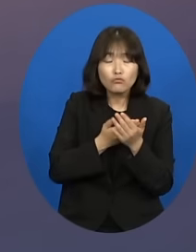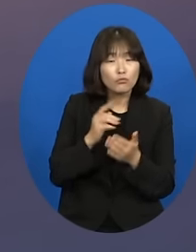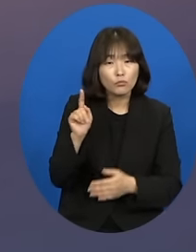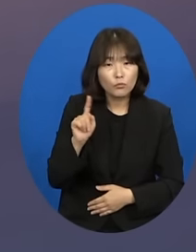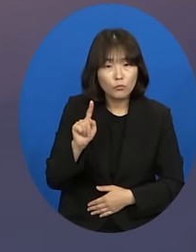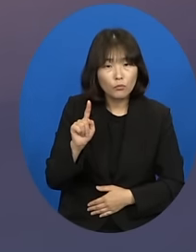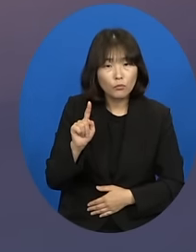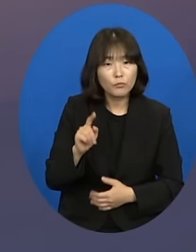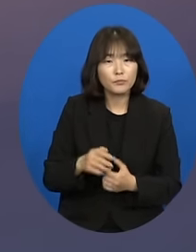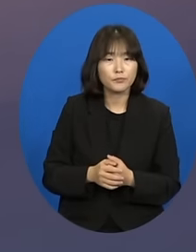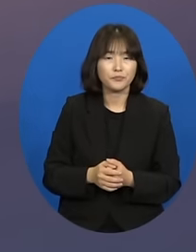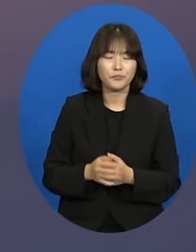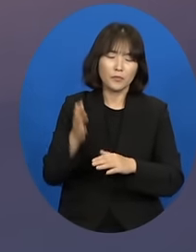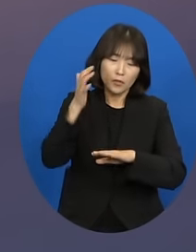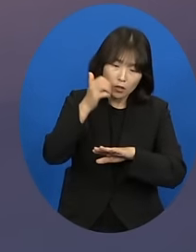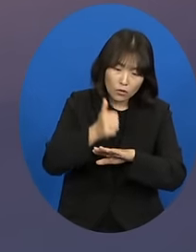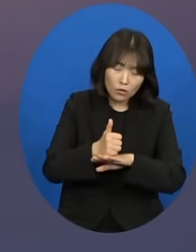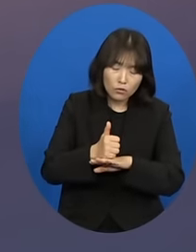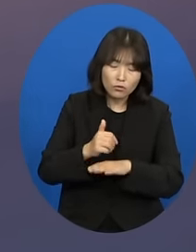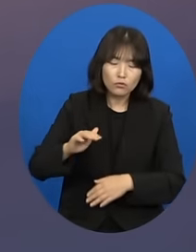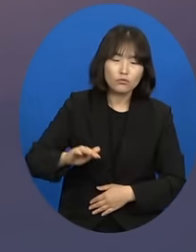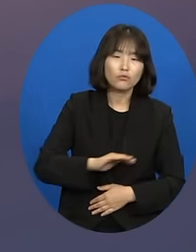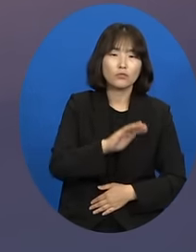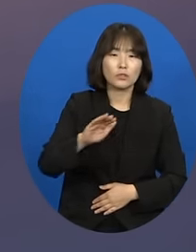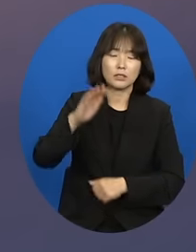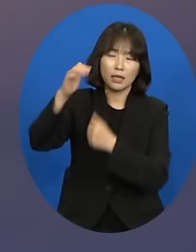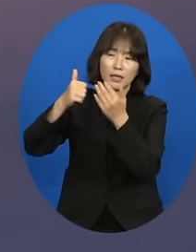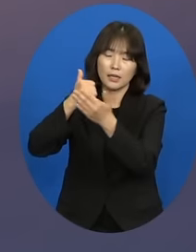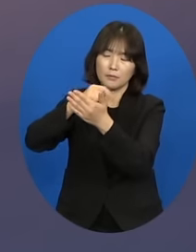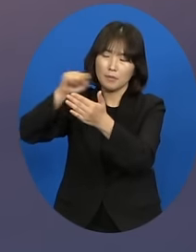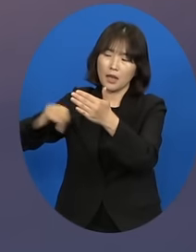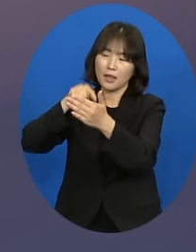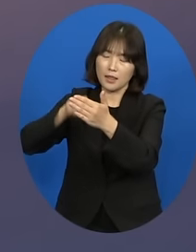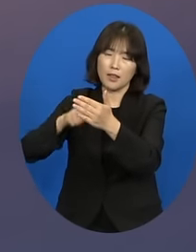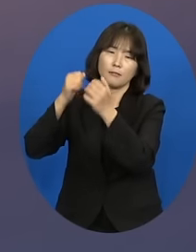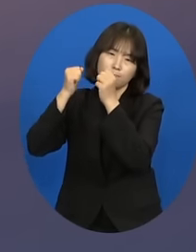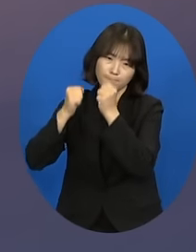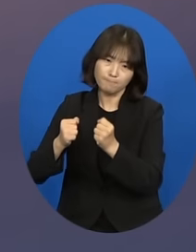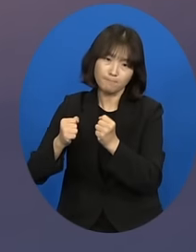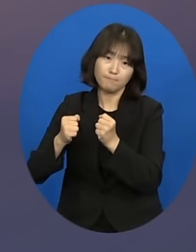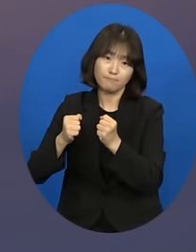여러분 결국은 우리가 하나님 안에 있는 존재잖아요.